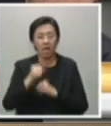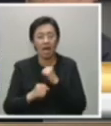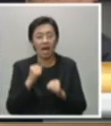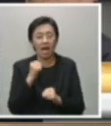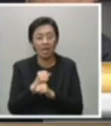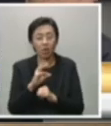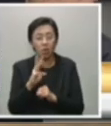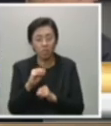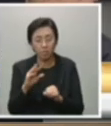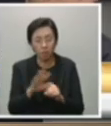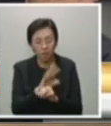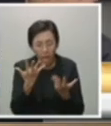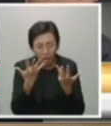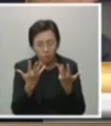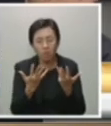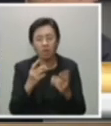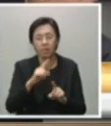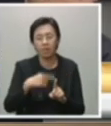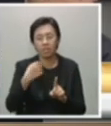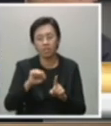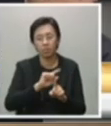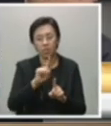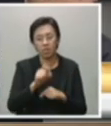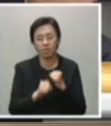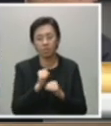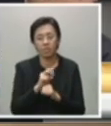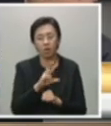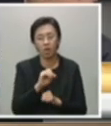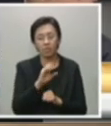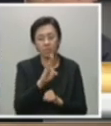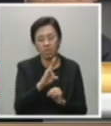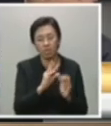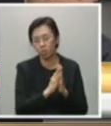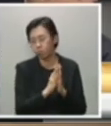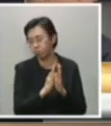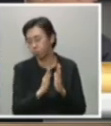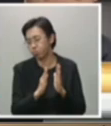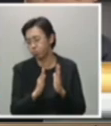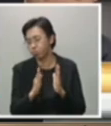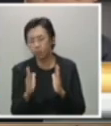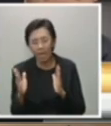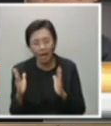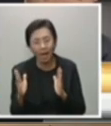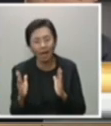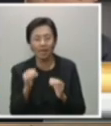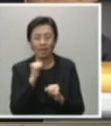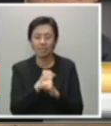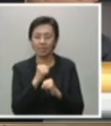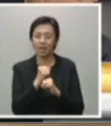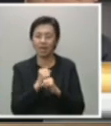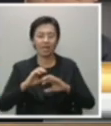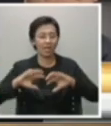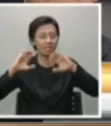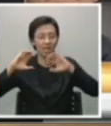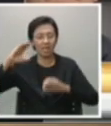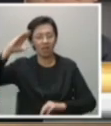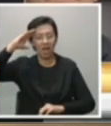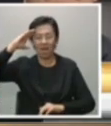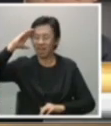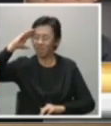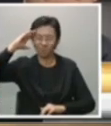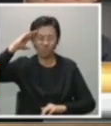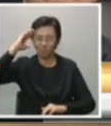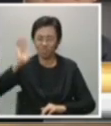ราชการตั้งแต่วันที่1ตุลาคม2557เป็นต้นมาจึงไม่ใช่ข้าราชการประจำของกองทัพบกในอย่าง